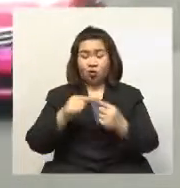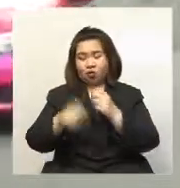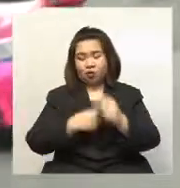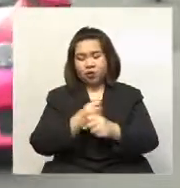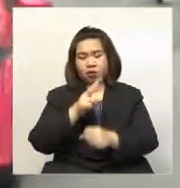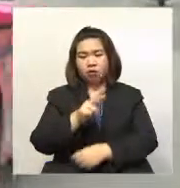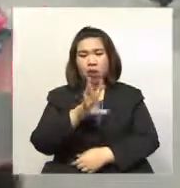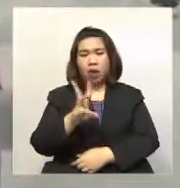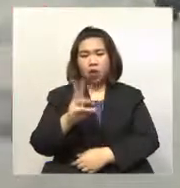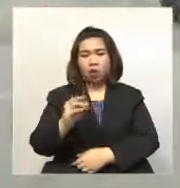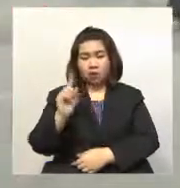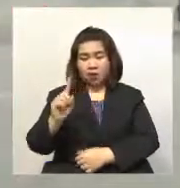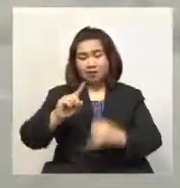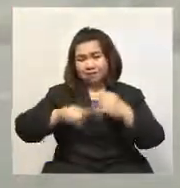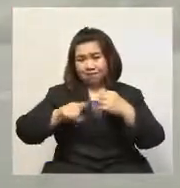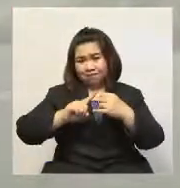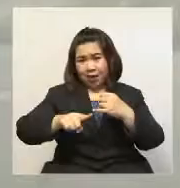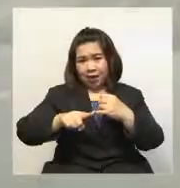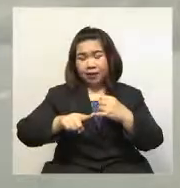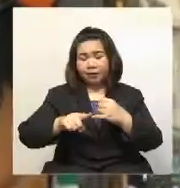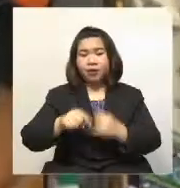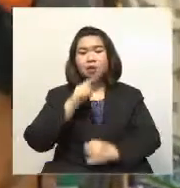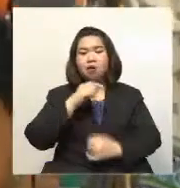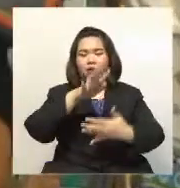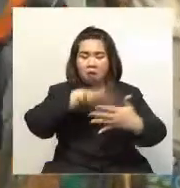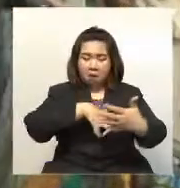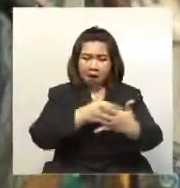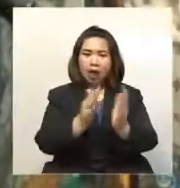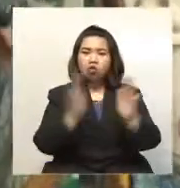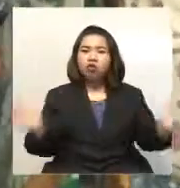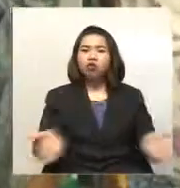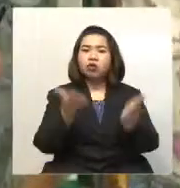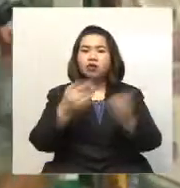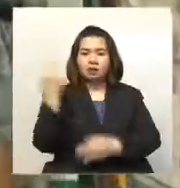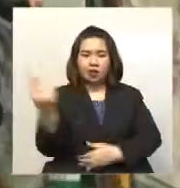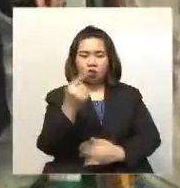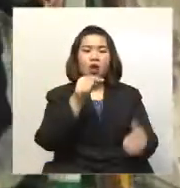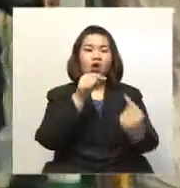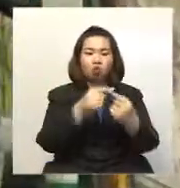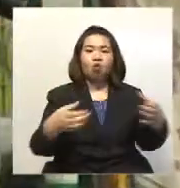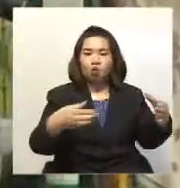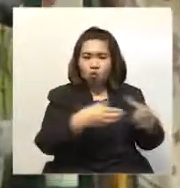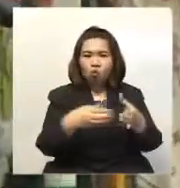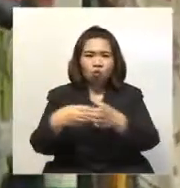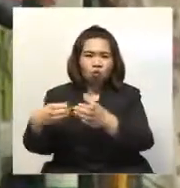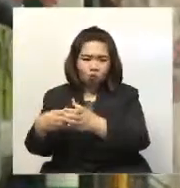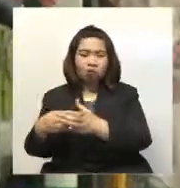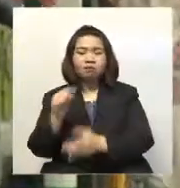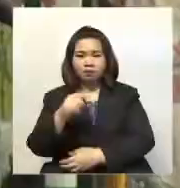ายปี2561โดยเนื้อหาในหนังสือเน้นเรื่องแผนส่งเสริมการท่องเที่ยวให้ตรงกับกลุ่มเป้าหมายทุก